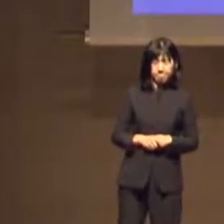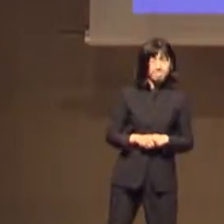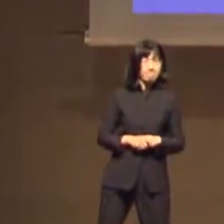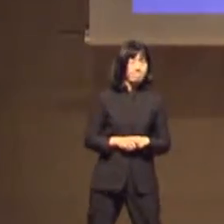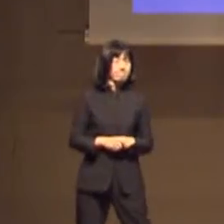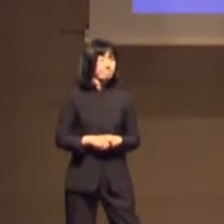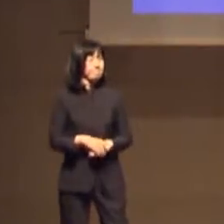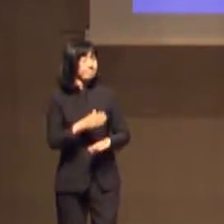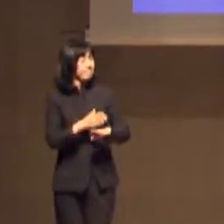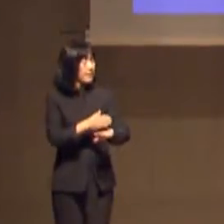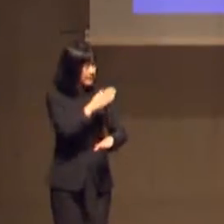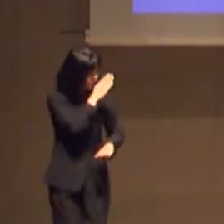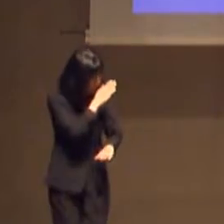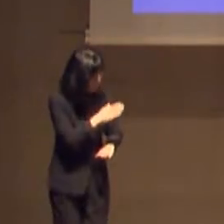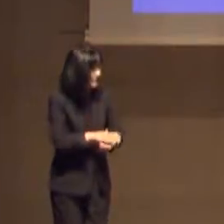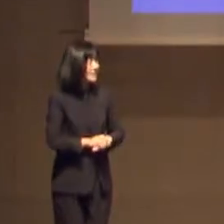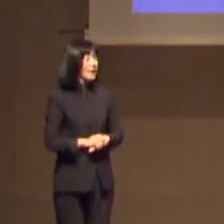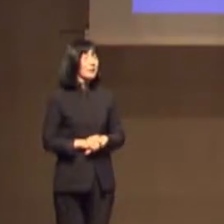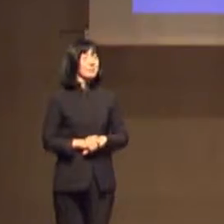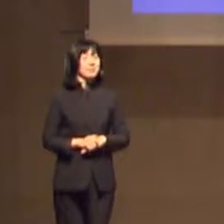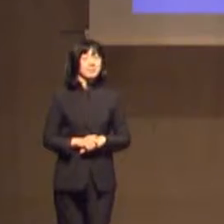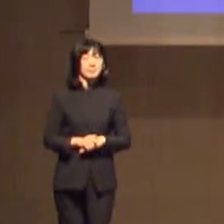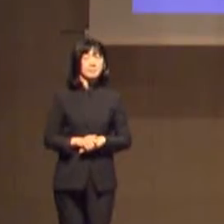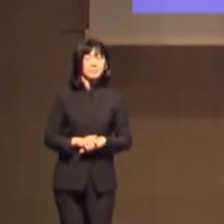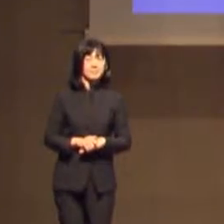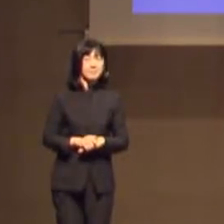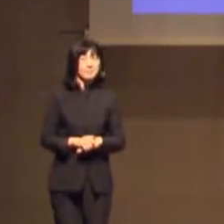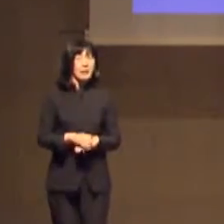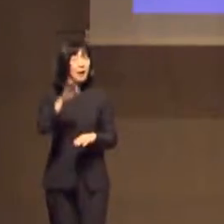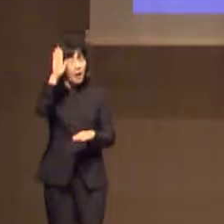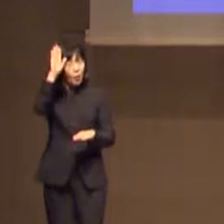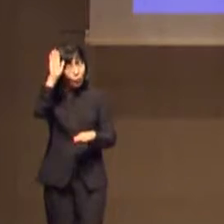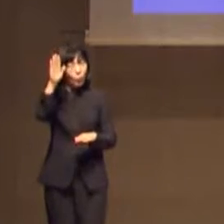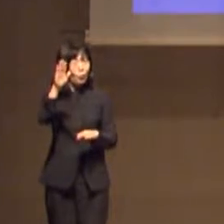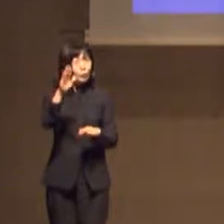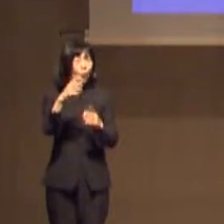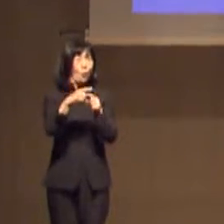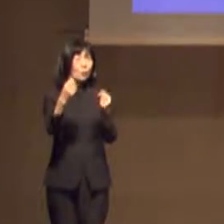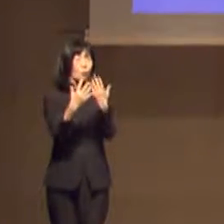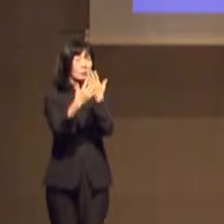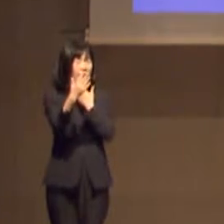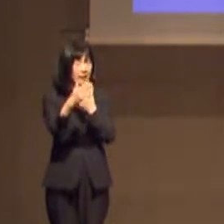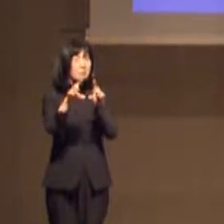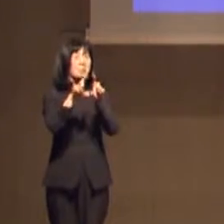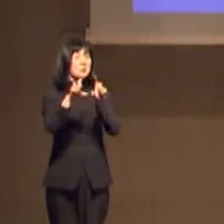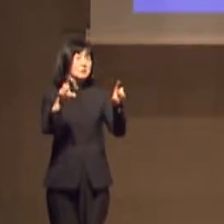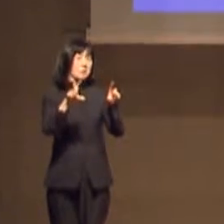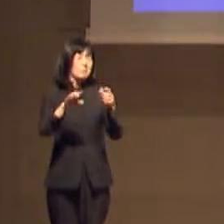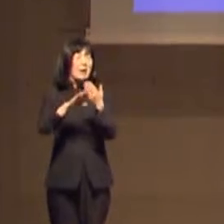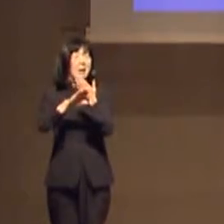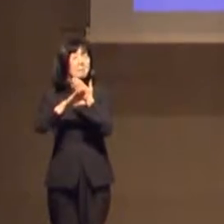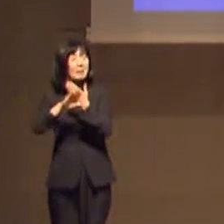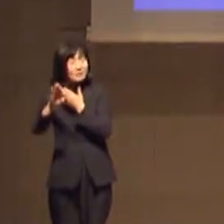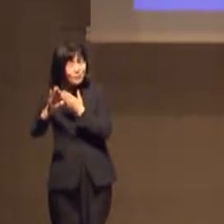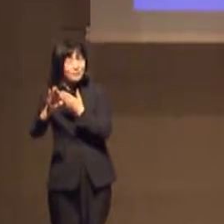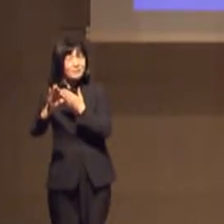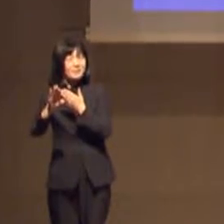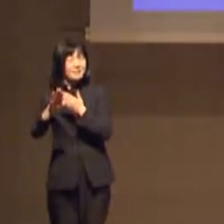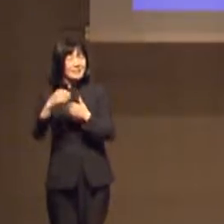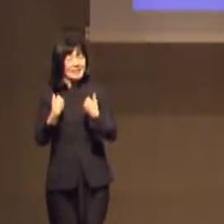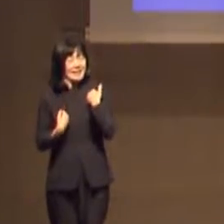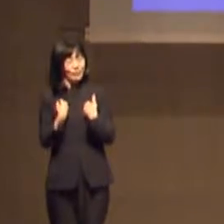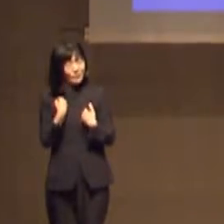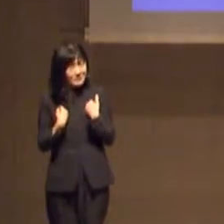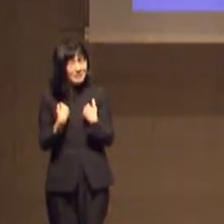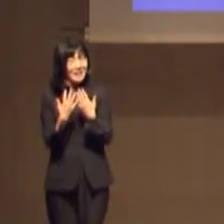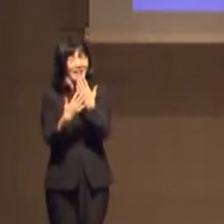勝田市長、ありがとうございました。次回の防災国体はもちろんなんですけど、別の意味でもまた楽しみな